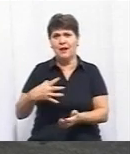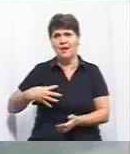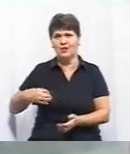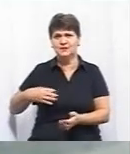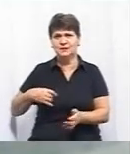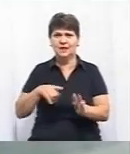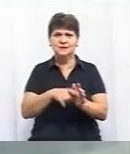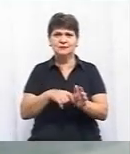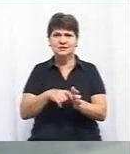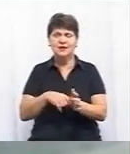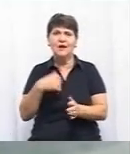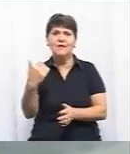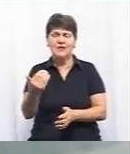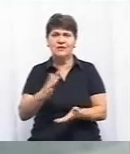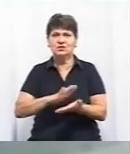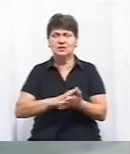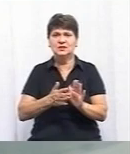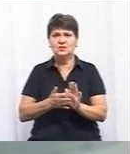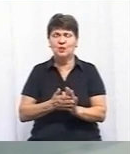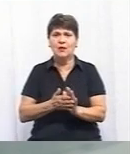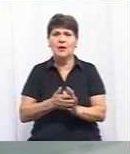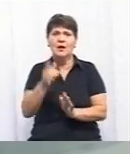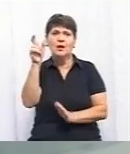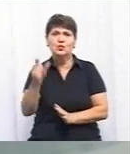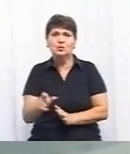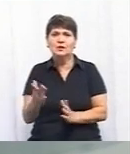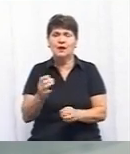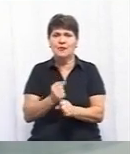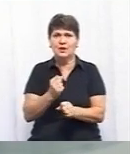як людини, яка працює на ринку вторсировини?